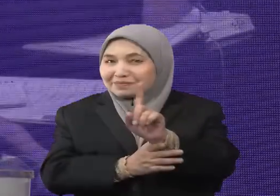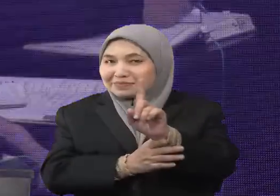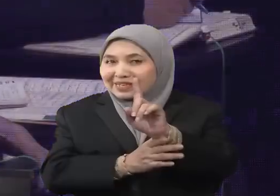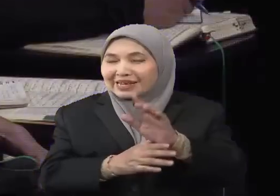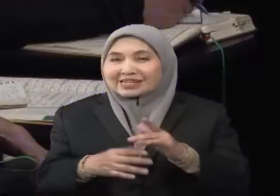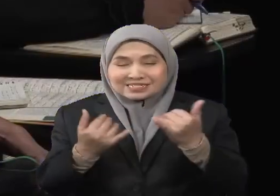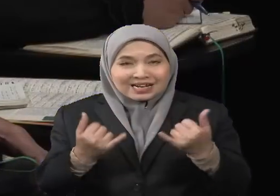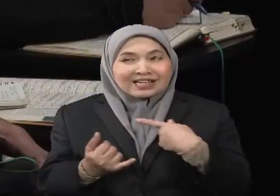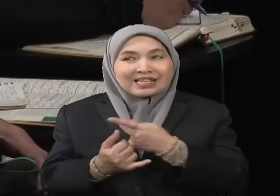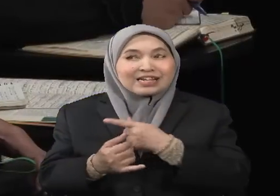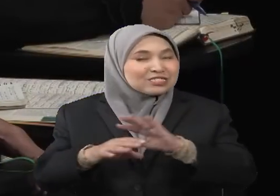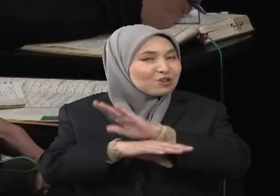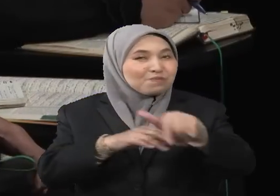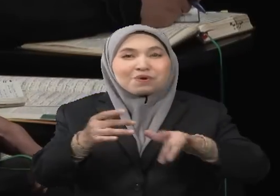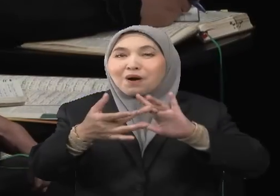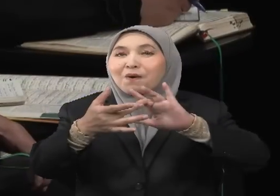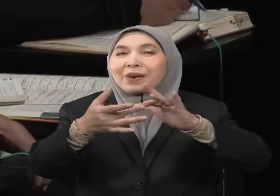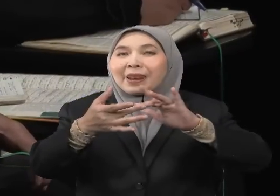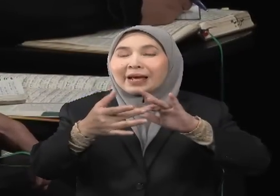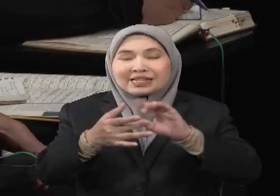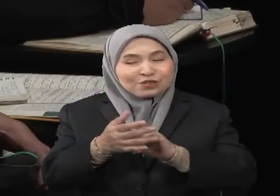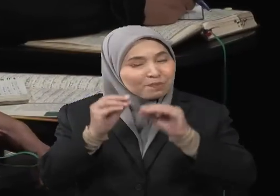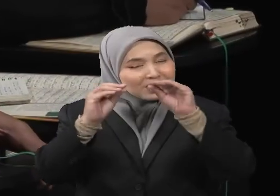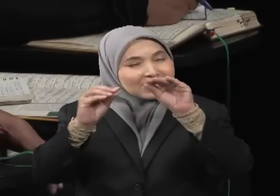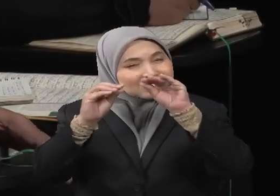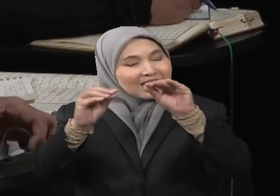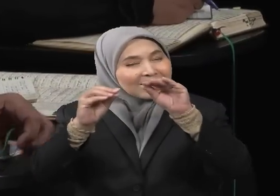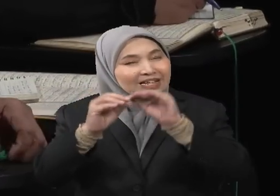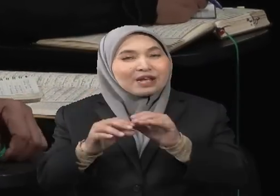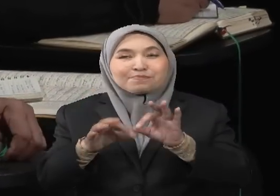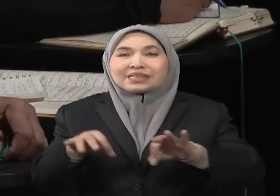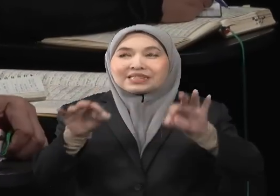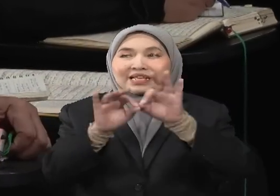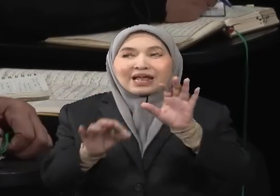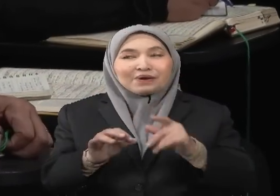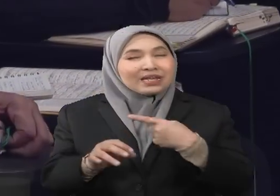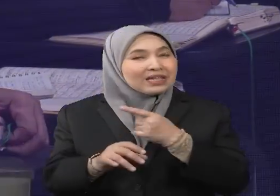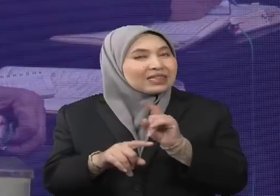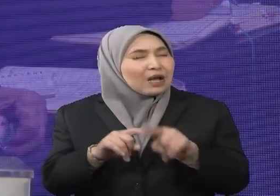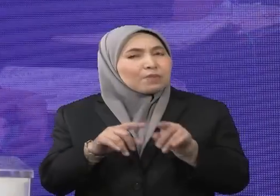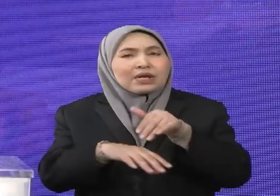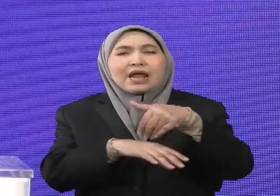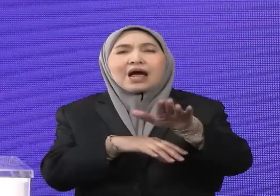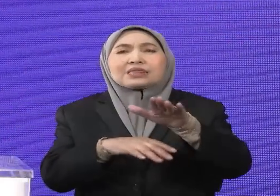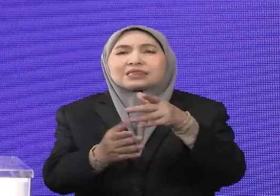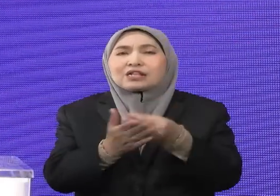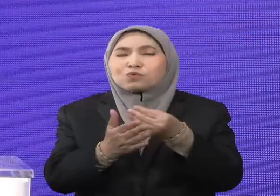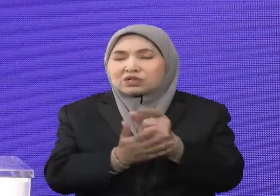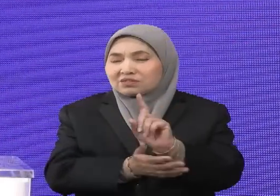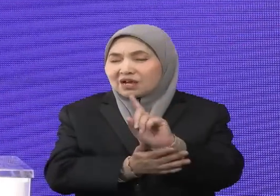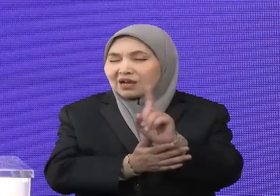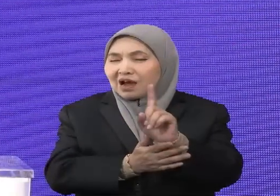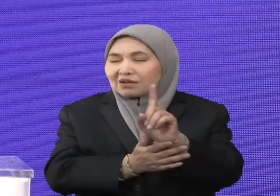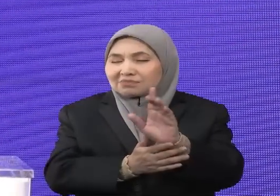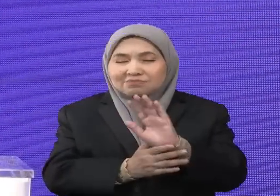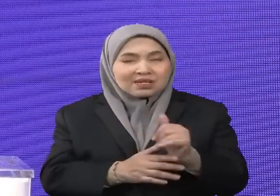sekarang kita semua online saja itu pengajaran yang penting juga lah Ya Tuhan kalaulah kita tak boleh jangan juga kita